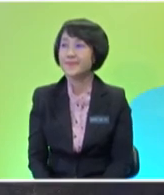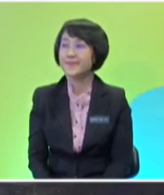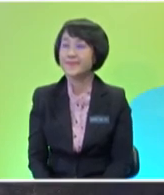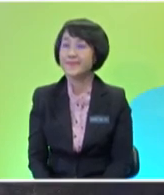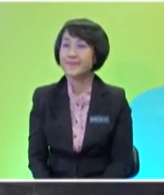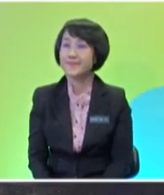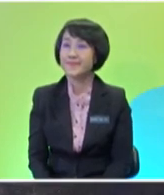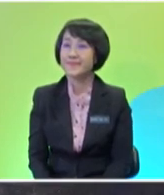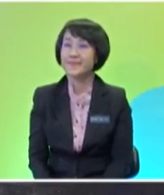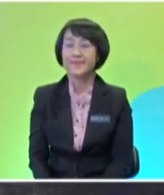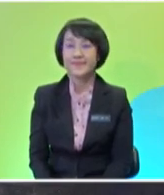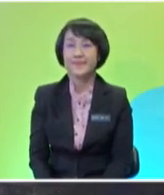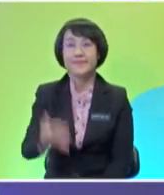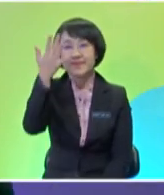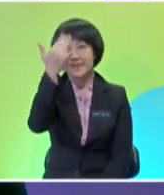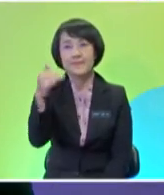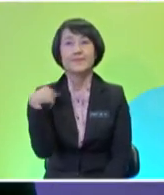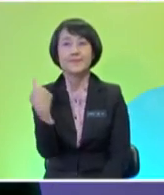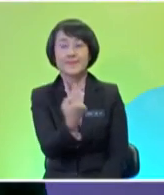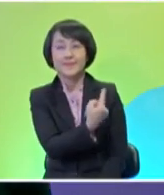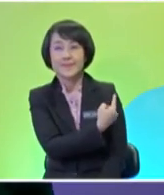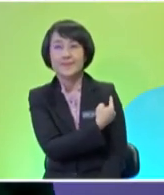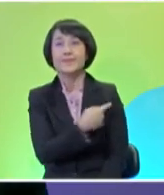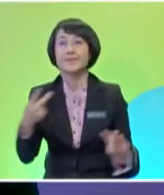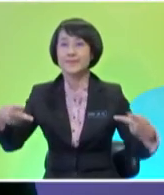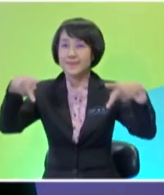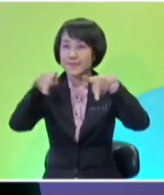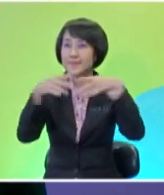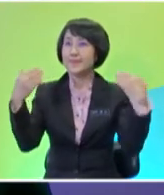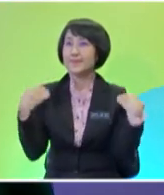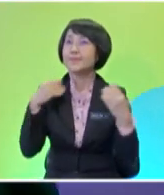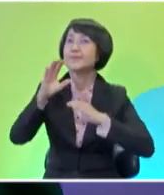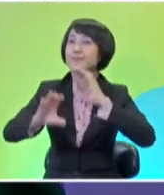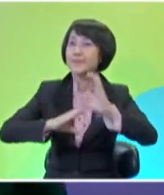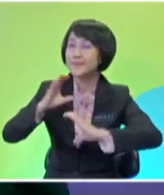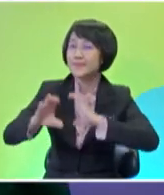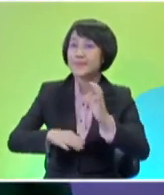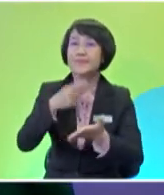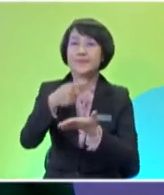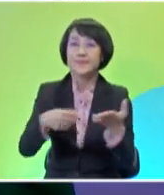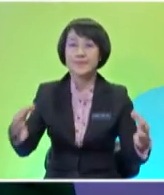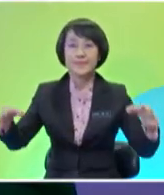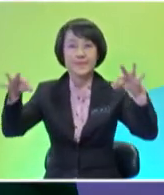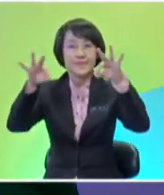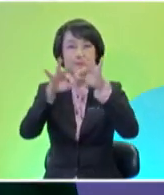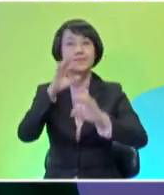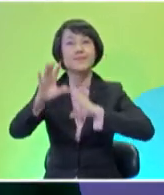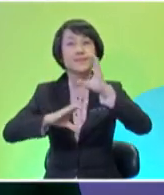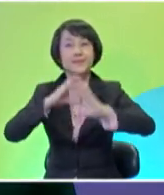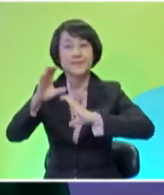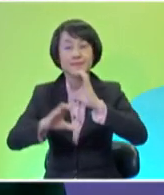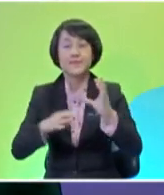Baiklah murid-murid Kenapa kita perlu ada cita-cita apa pentingnya kepada kita